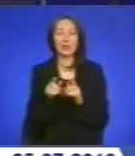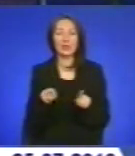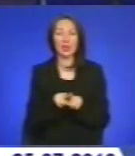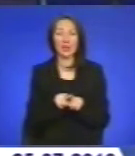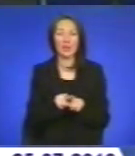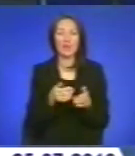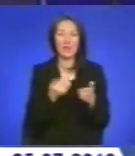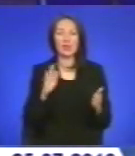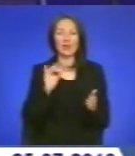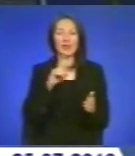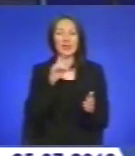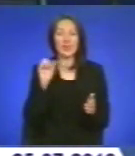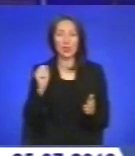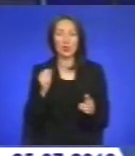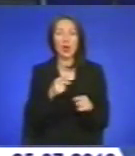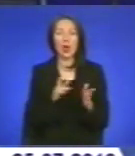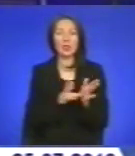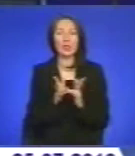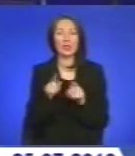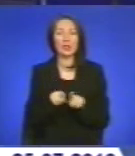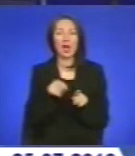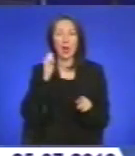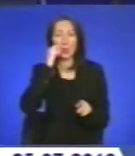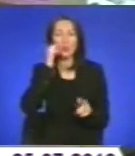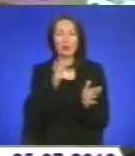московського. Не уминули політики, ідеології і віри.